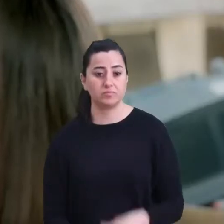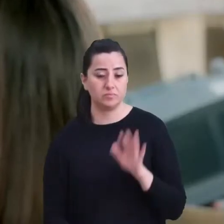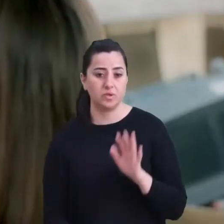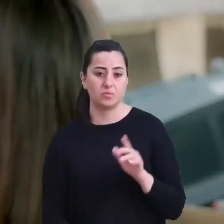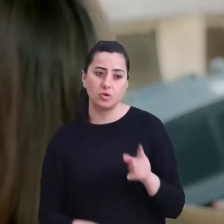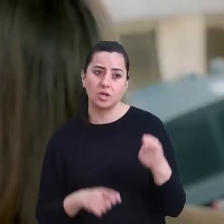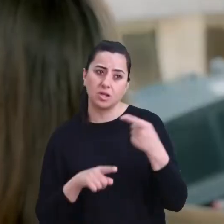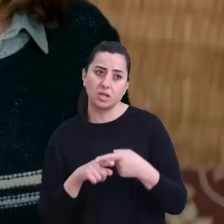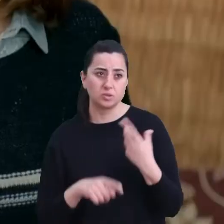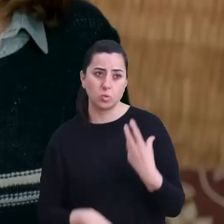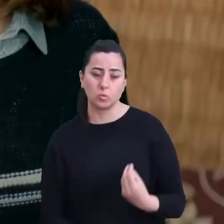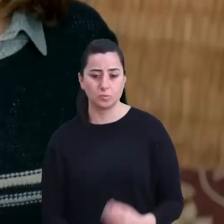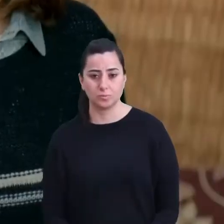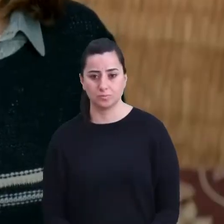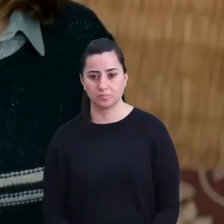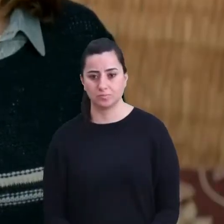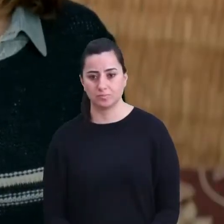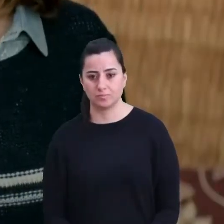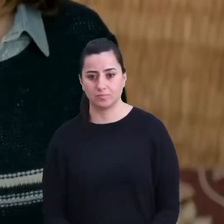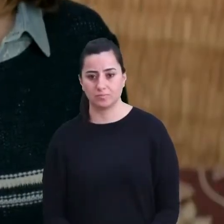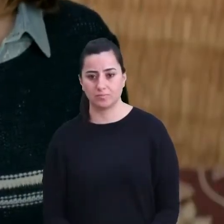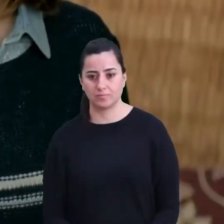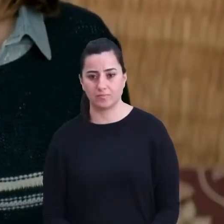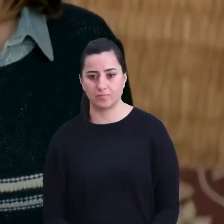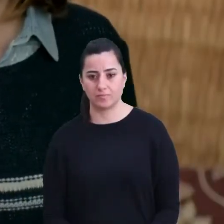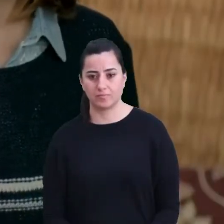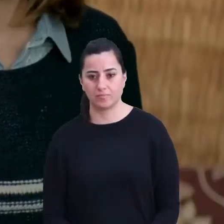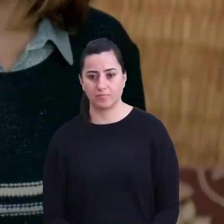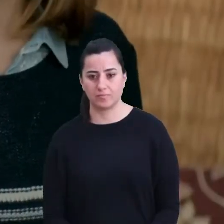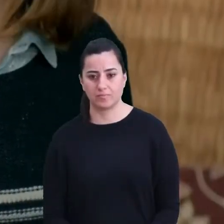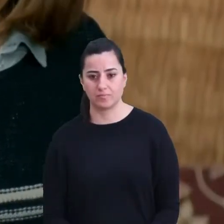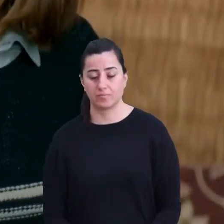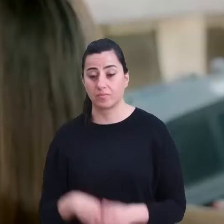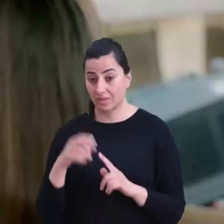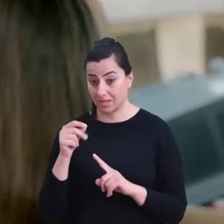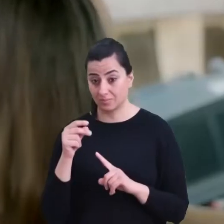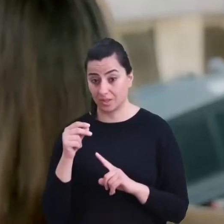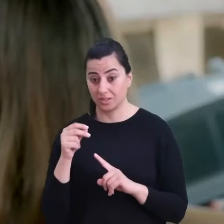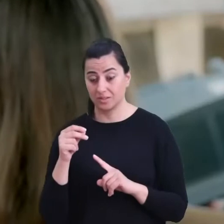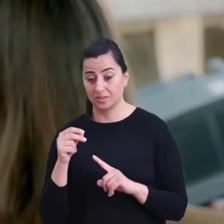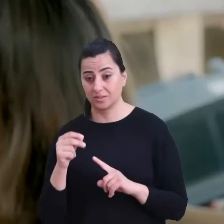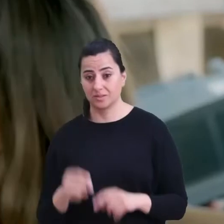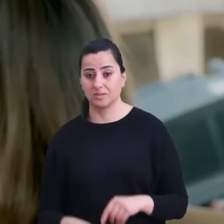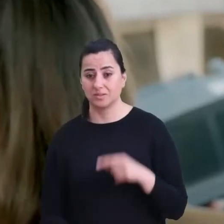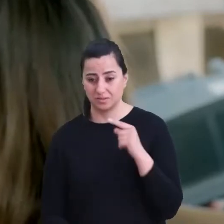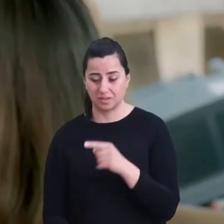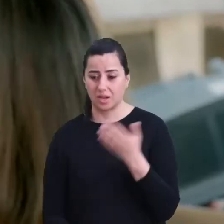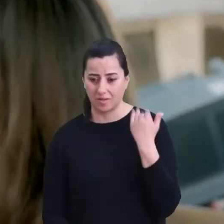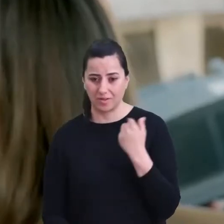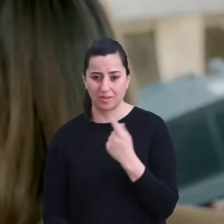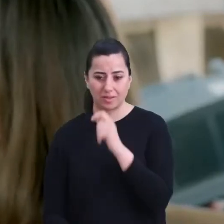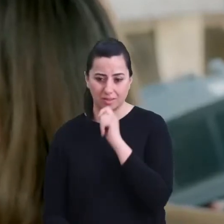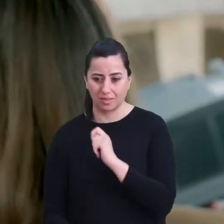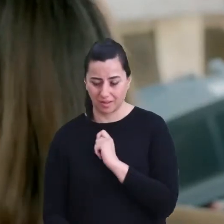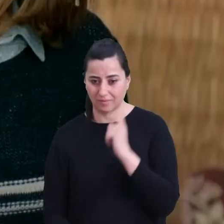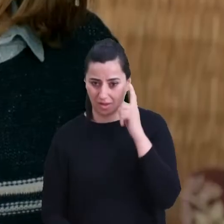Ama onun da katkısı yok değil. Başını önüne eğdi. İsmail, hani sen geçen gün bana bir